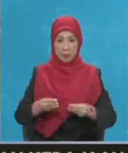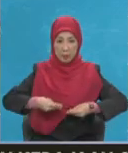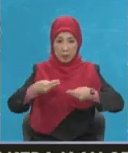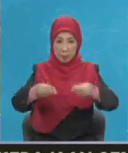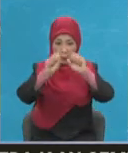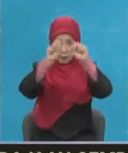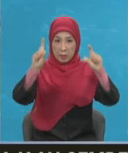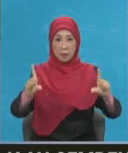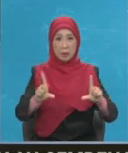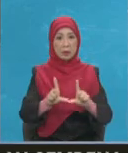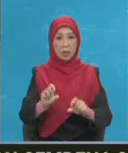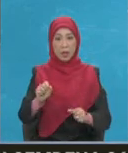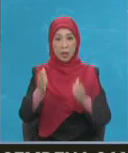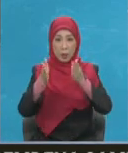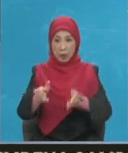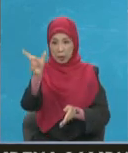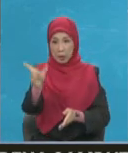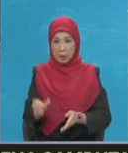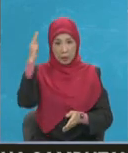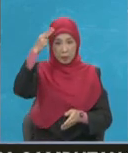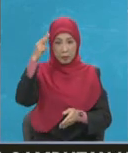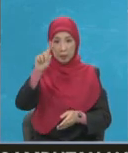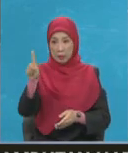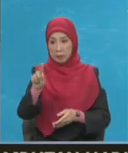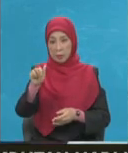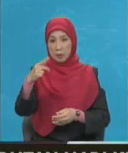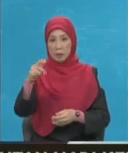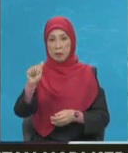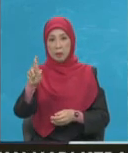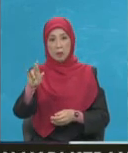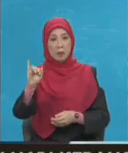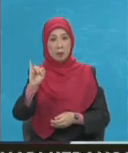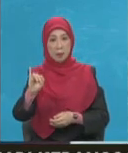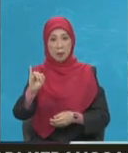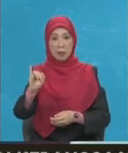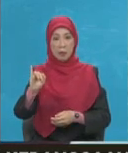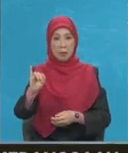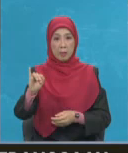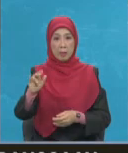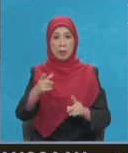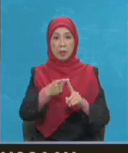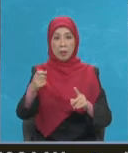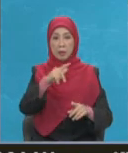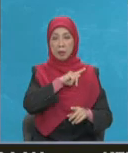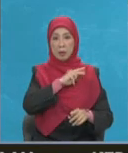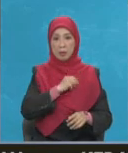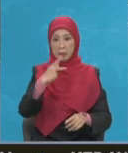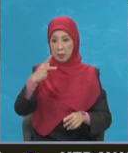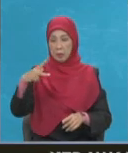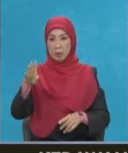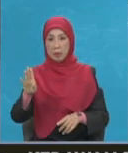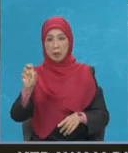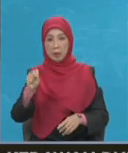Penyampaian sijil disempurnakan oleh Awang Haji Zakaria bin Haji Serudin Setiausaha Tetap Kebeliaan Kementerian Kebudayaan Belia dan